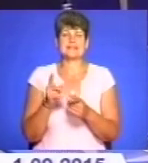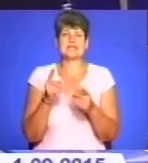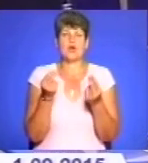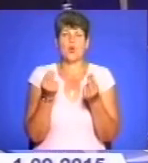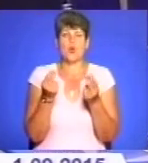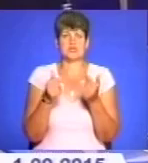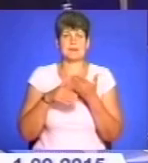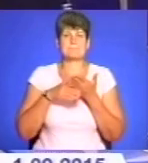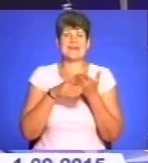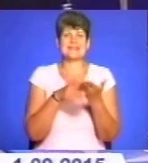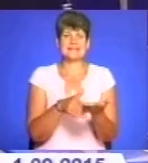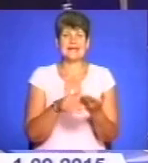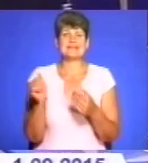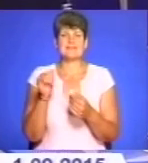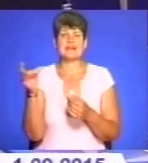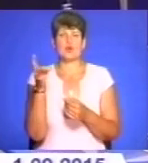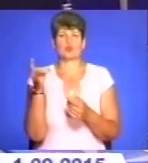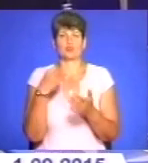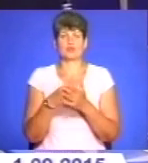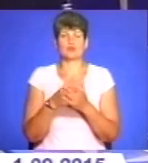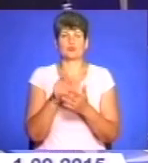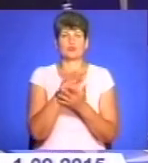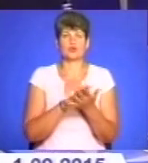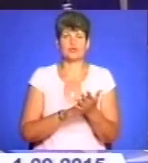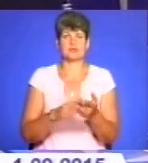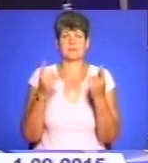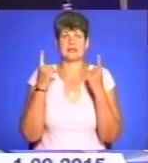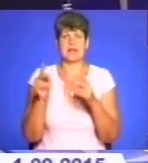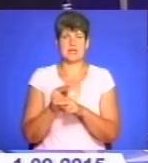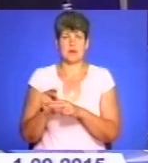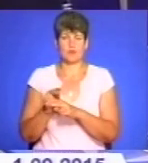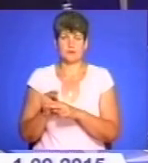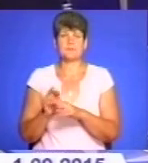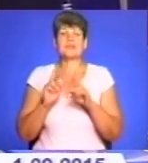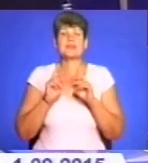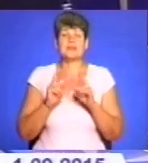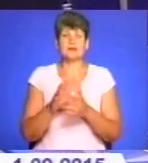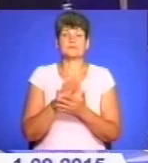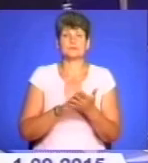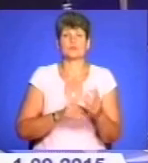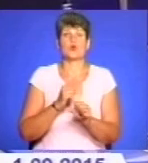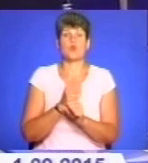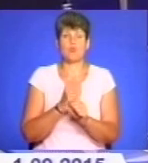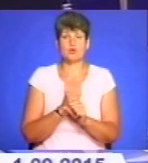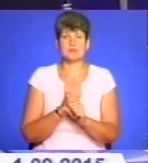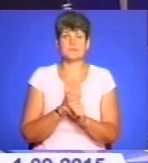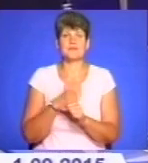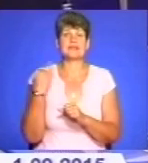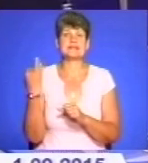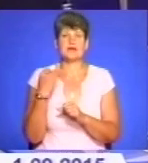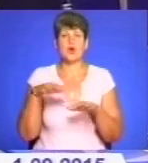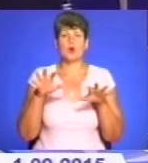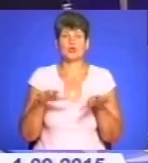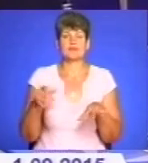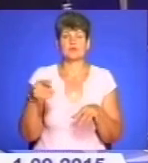кошти меценатів та районного бюджету тут триває капітальний ремонт. Як ідуть роботи, цікавився голова